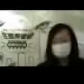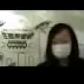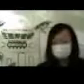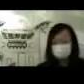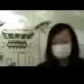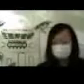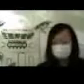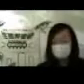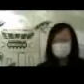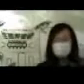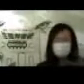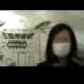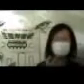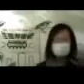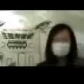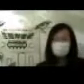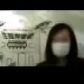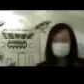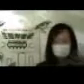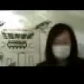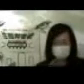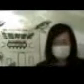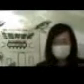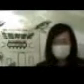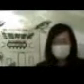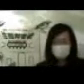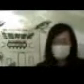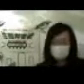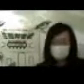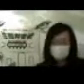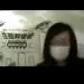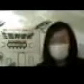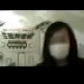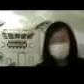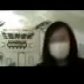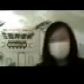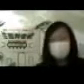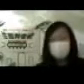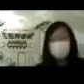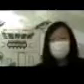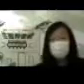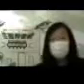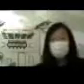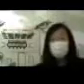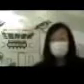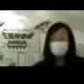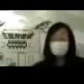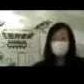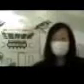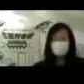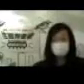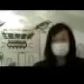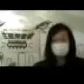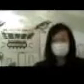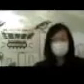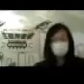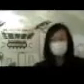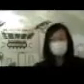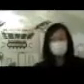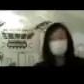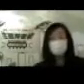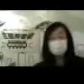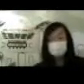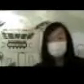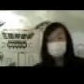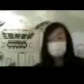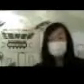啦，即系一啲支撑嘅部分啦。咁佢依然咧冇因为嗰个